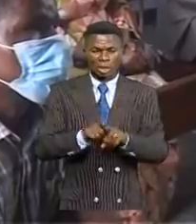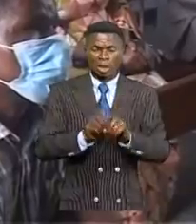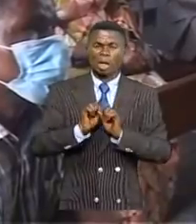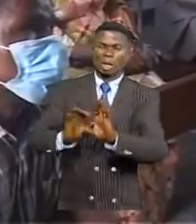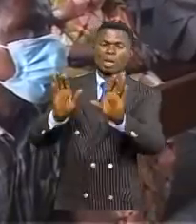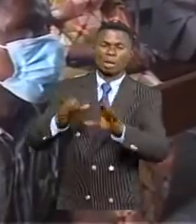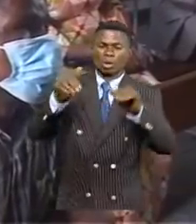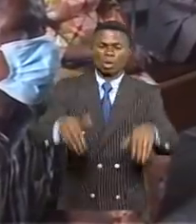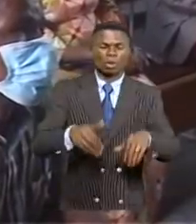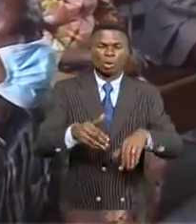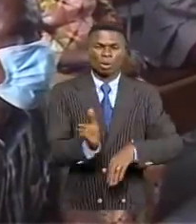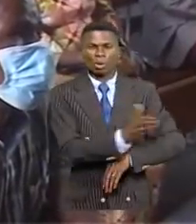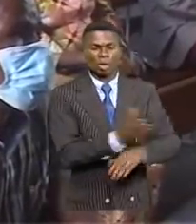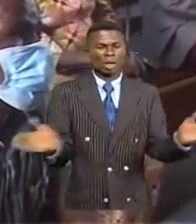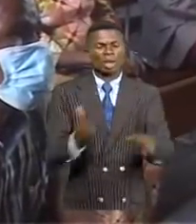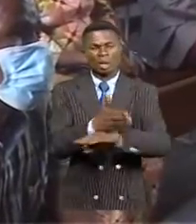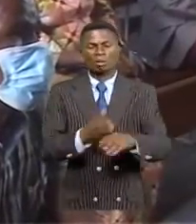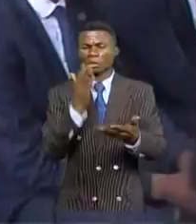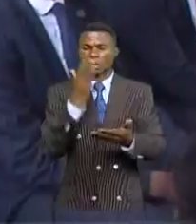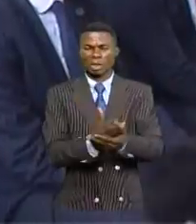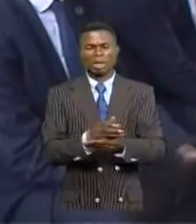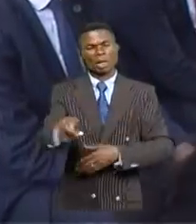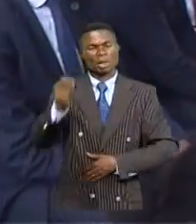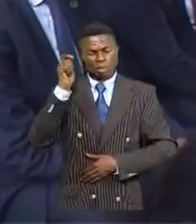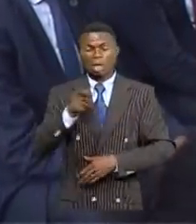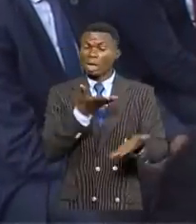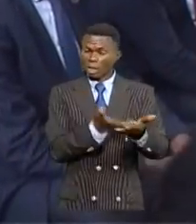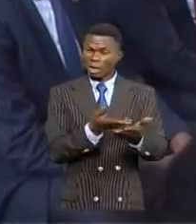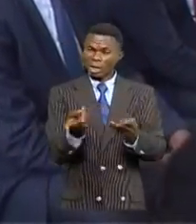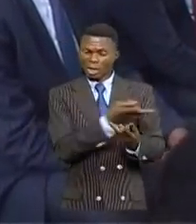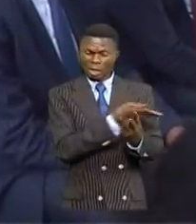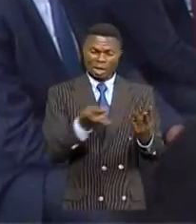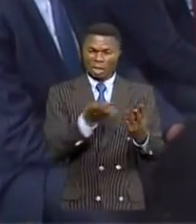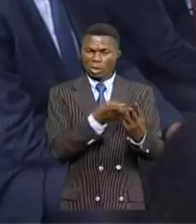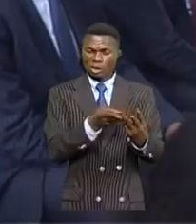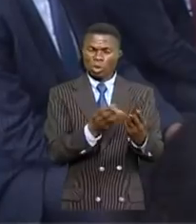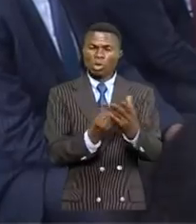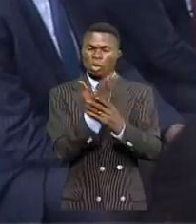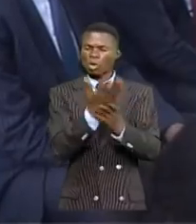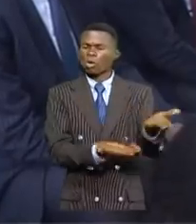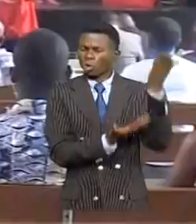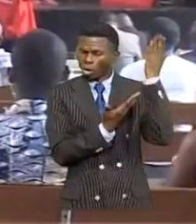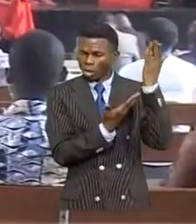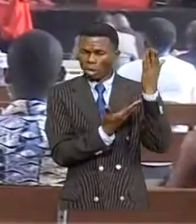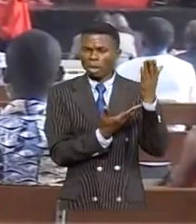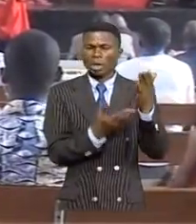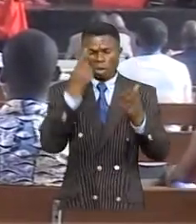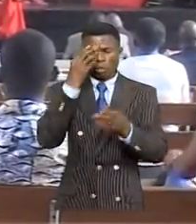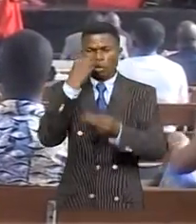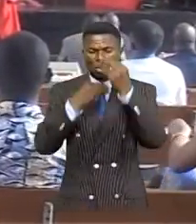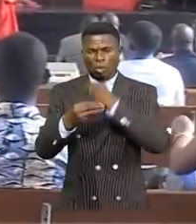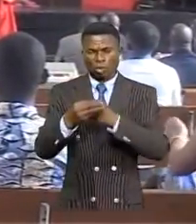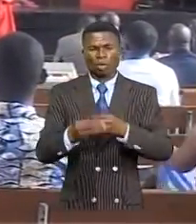de l'agriculture, de l'élevage et de la pêche qui pourtant constitue une source indispensable de